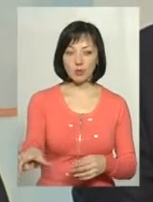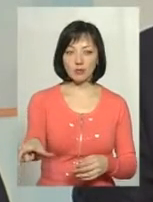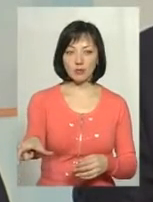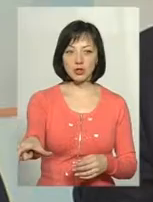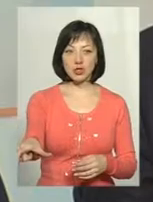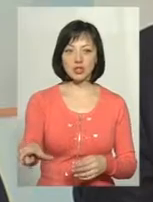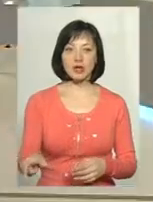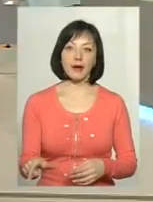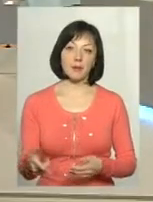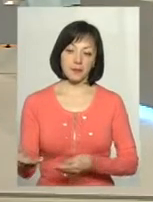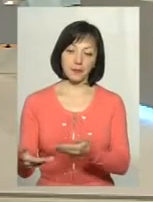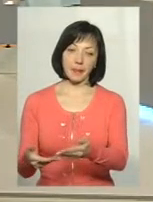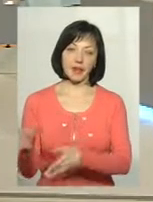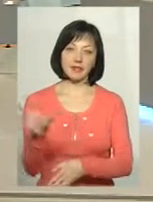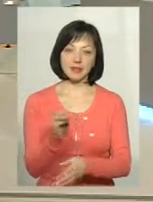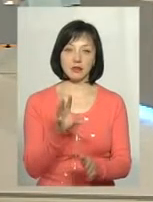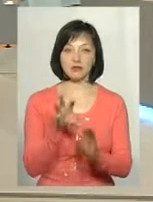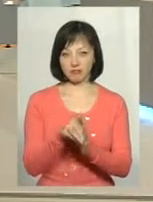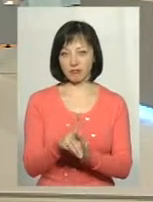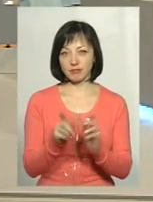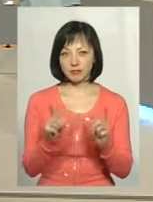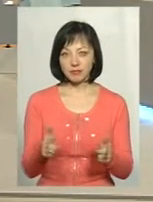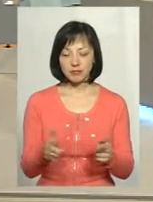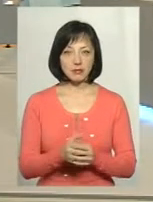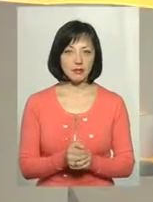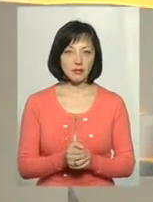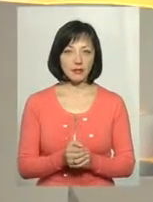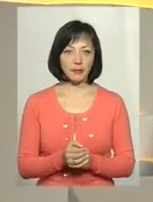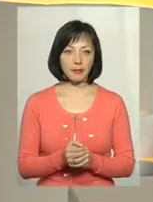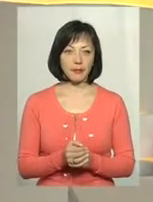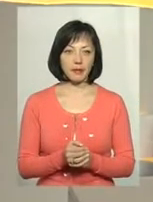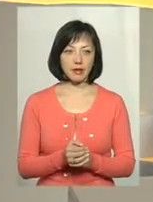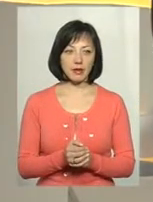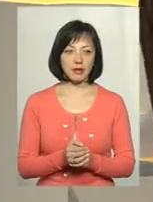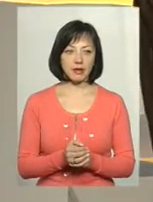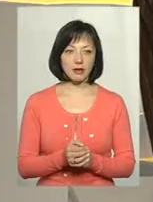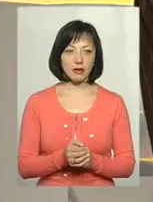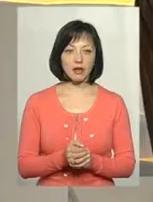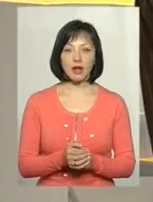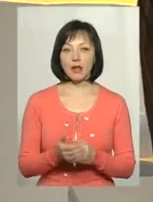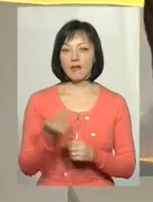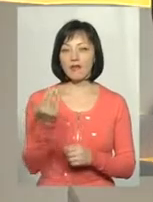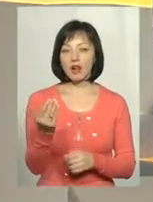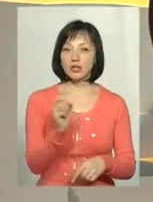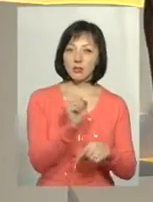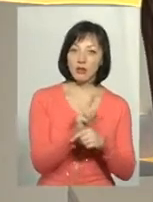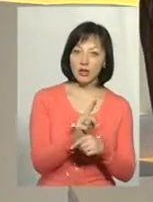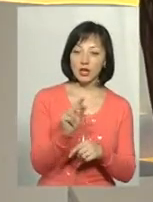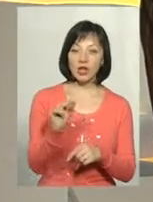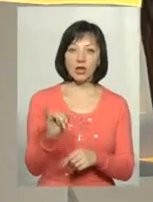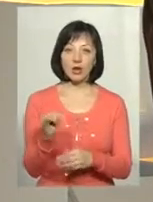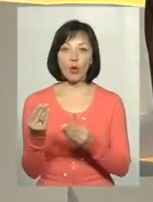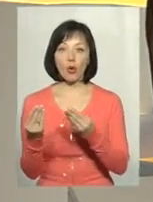всі долучалися. Якщо так порівняти... повноваження і кошти. Коштів стало